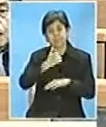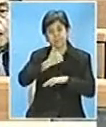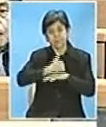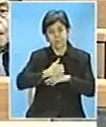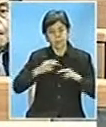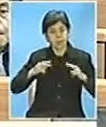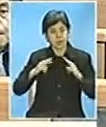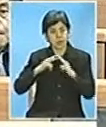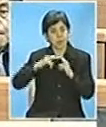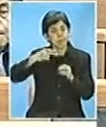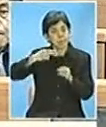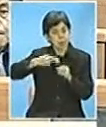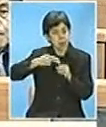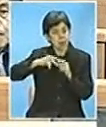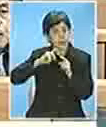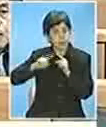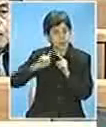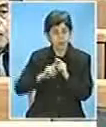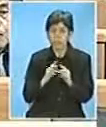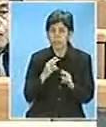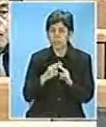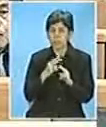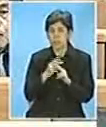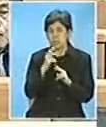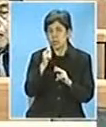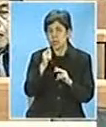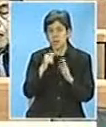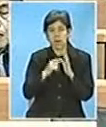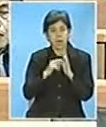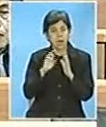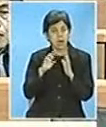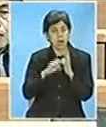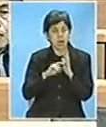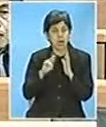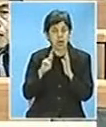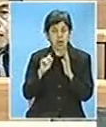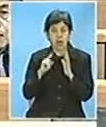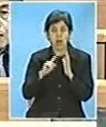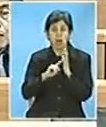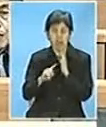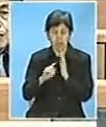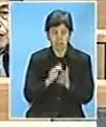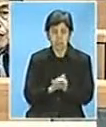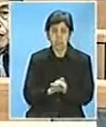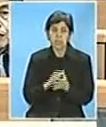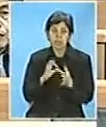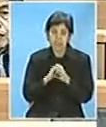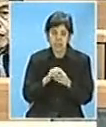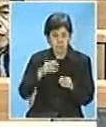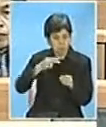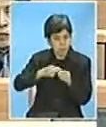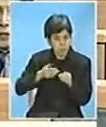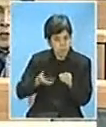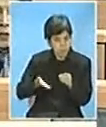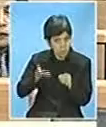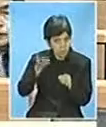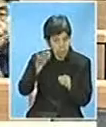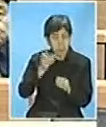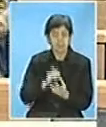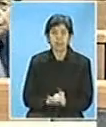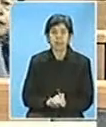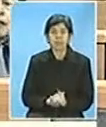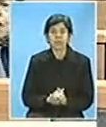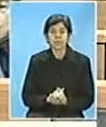การกระทรวงการพลังงานท่านอารักษ์ชลธานนท์ได้มาตอบกระทู้ผมในเรื่องของการเพิ่มขึ้นของราคาพลังงาน